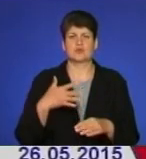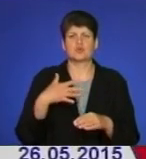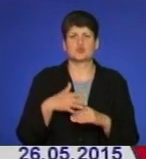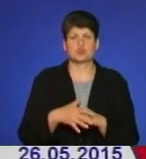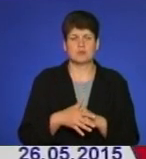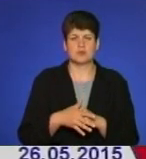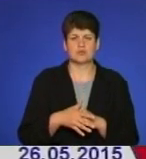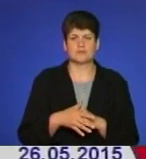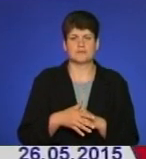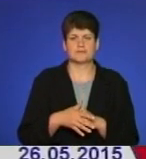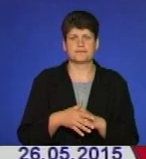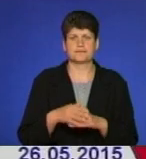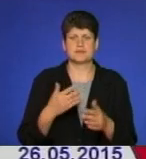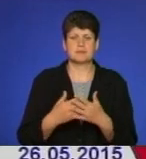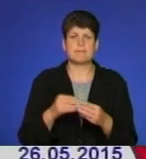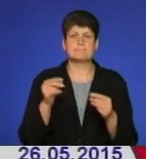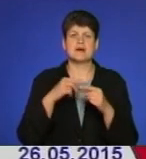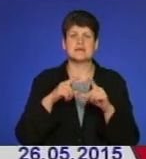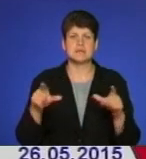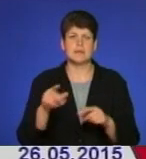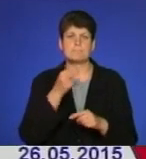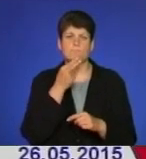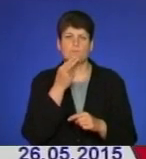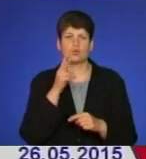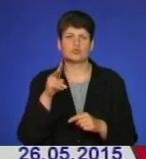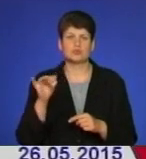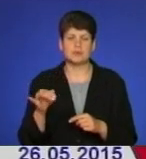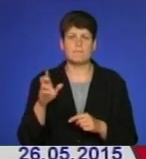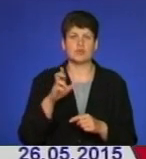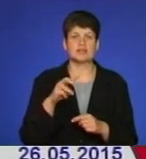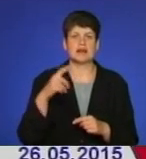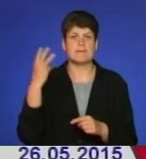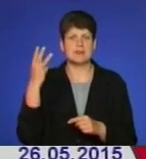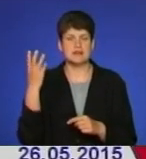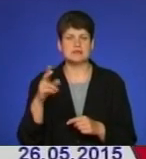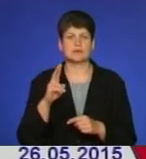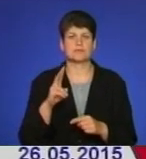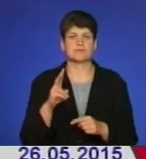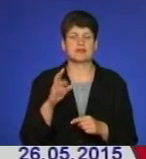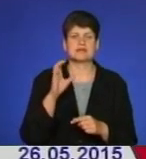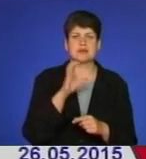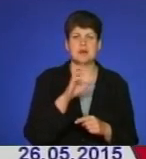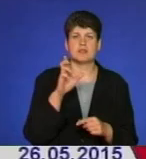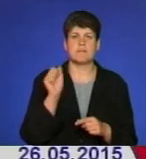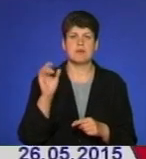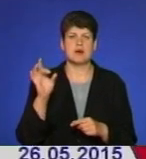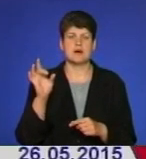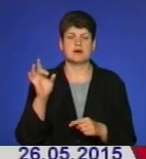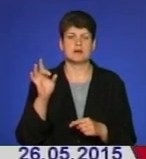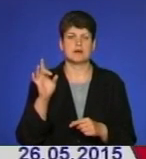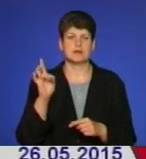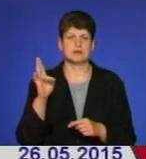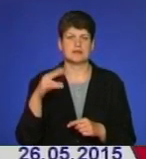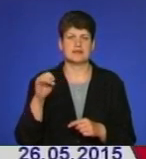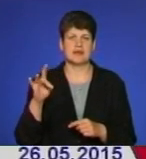як магазини продукти по Богдану Хмельницькому, Каравай, проспект Степана Бандери,